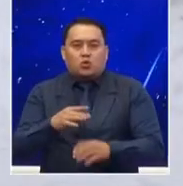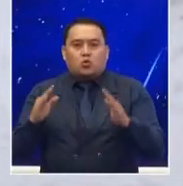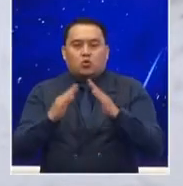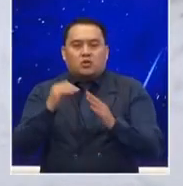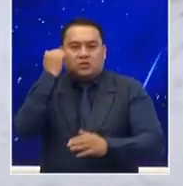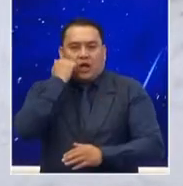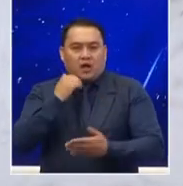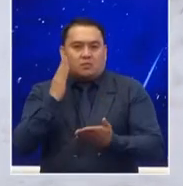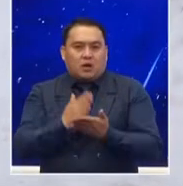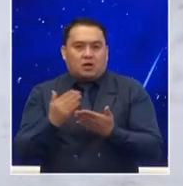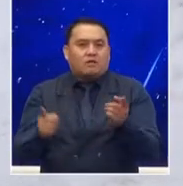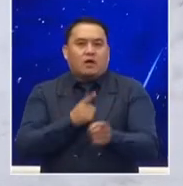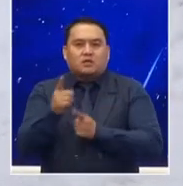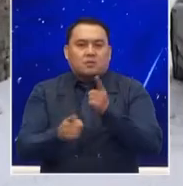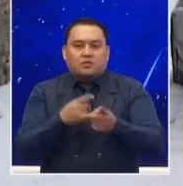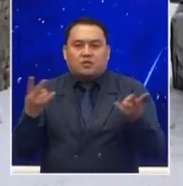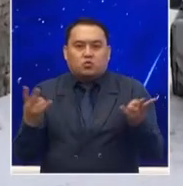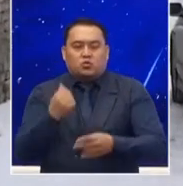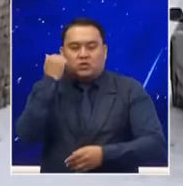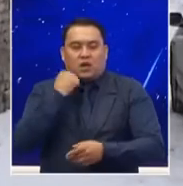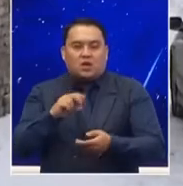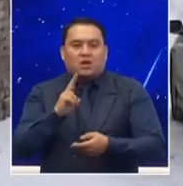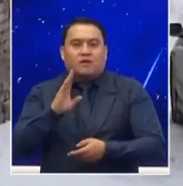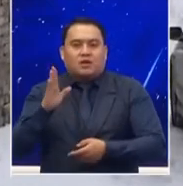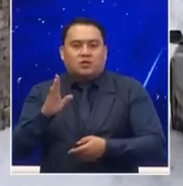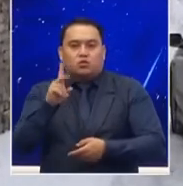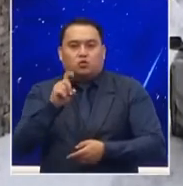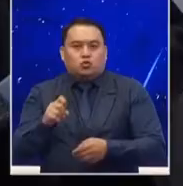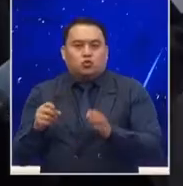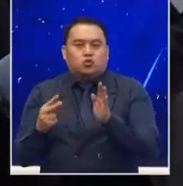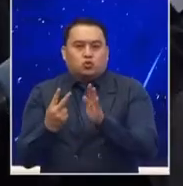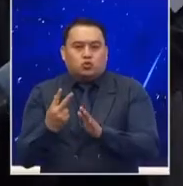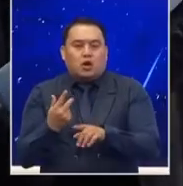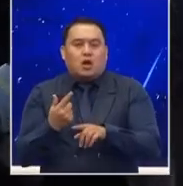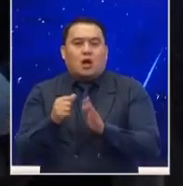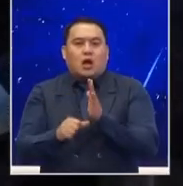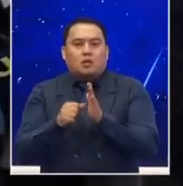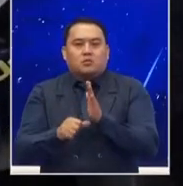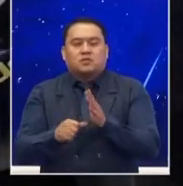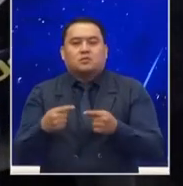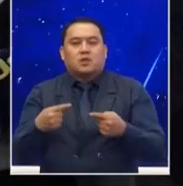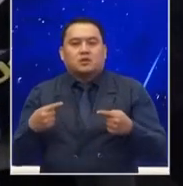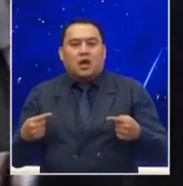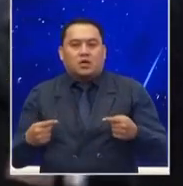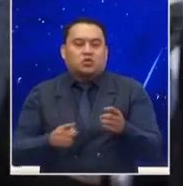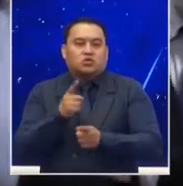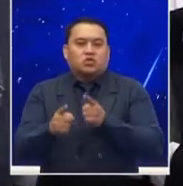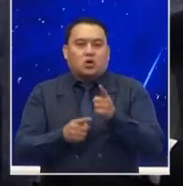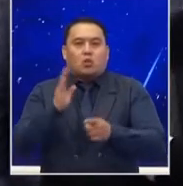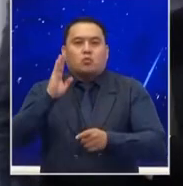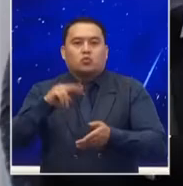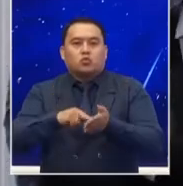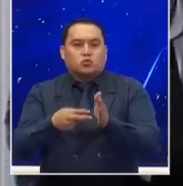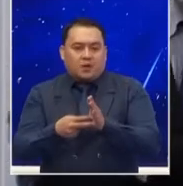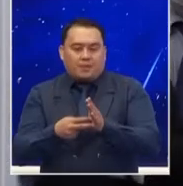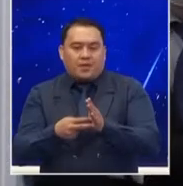бар. Жалпы жаңартуға жататын апатты пәтерлер саны 103. Жоғарыдағы 60-тан өзгесінде жаңарту алдағы жылға